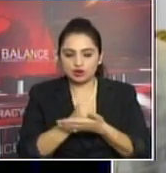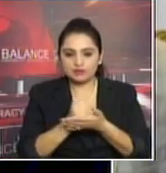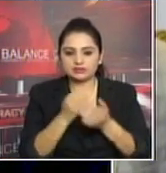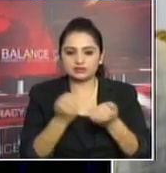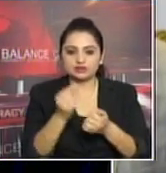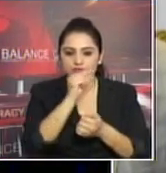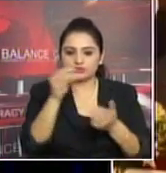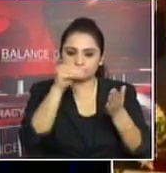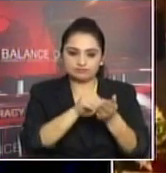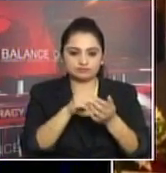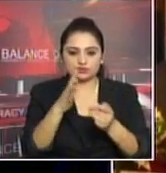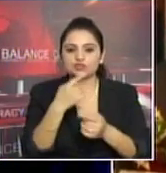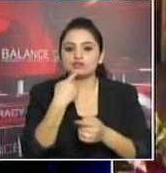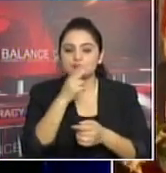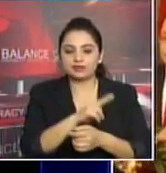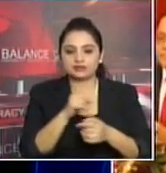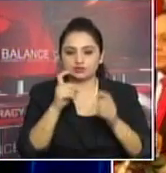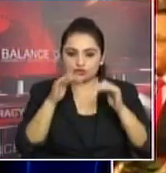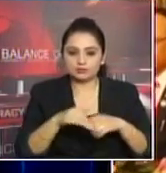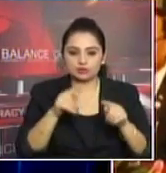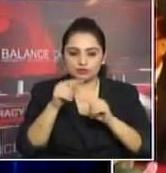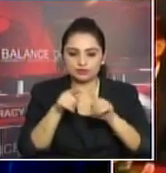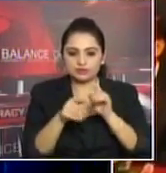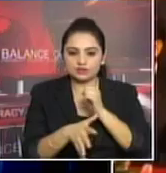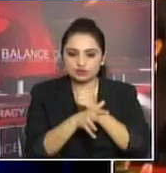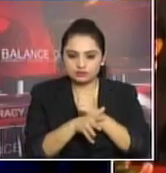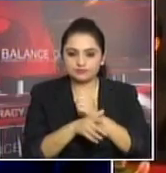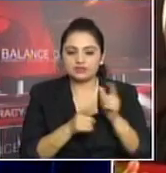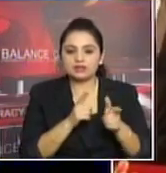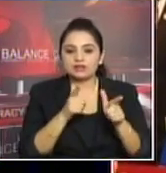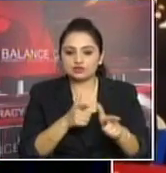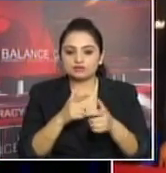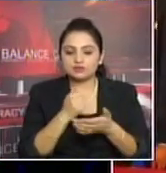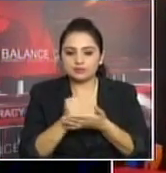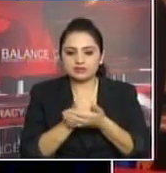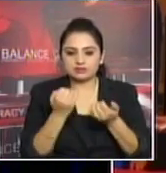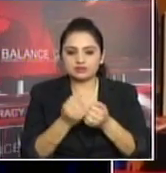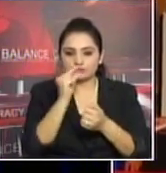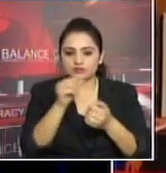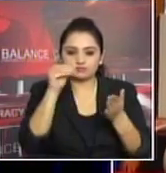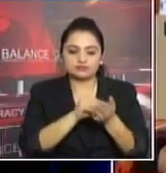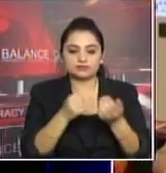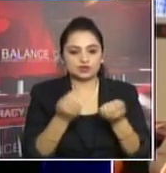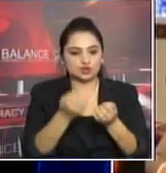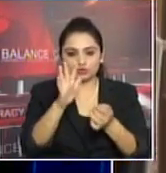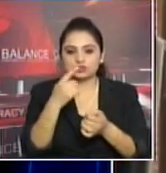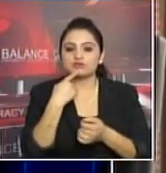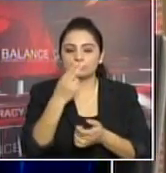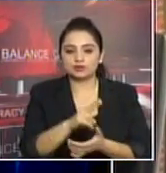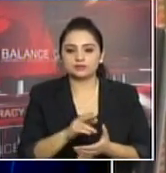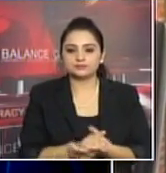समावेश नभएको बताएका छन्। सम्मेलनले कुनै पनि संयन्त्रमा आपसी सैन्य अभ्यास गर्ने भन्ने विषय समावेश नै नभएको उनले स्पष्ट